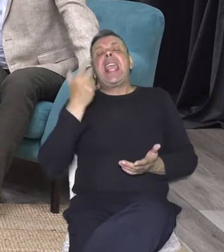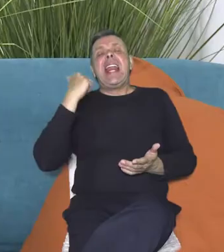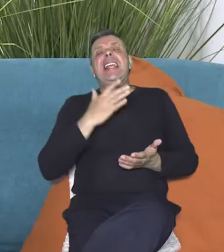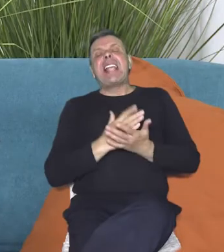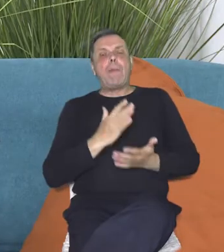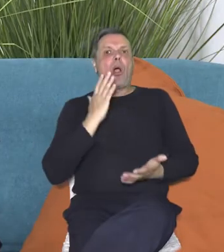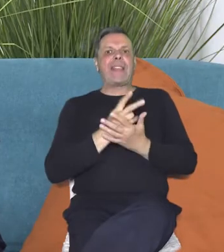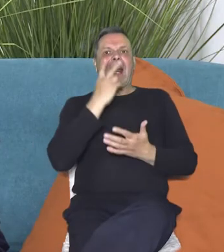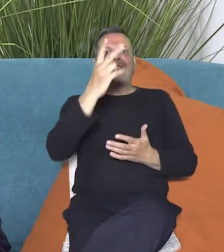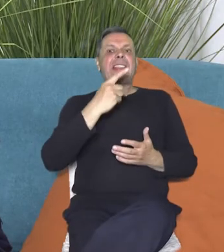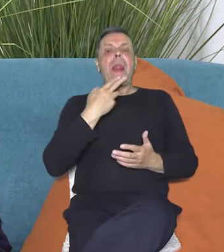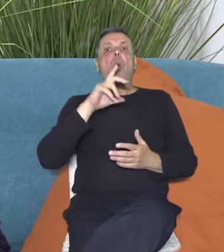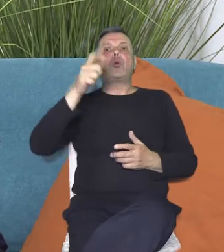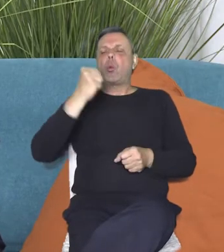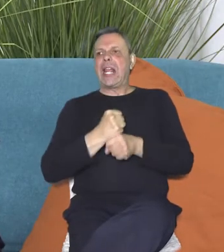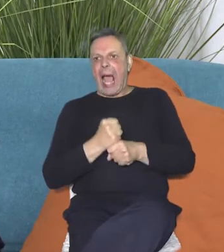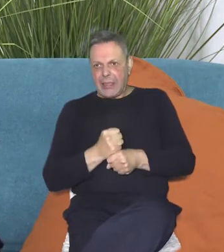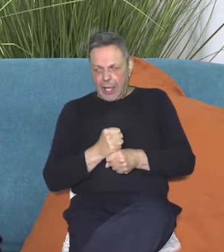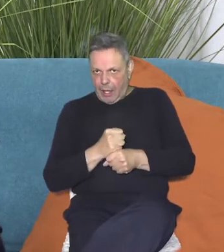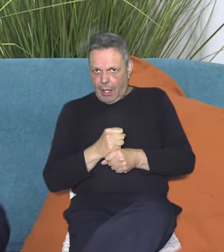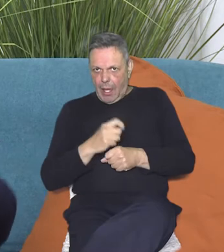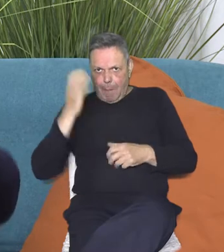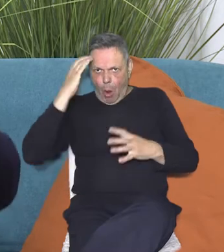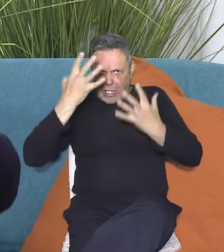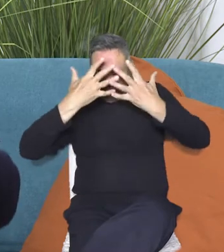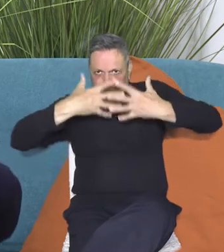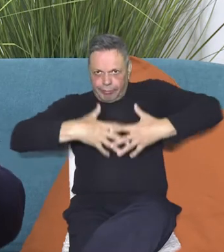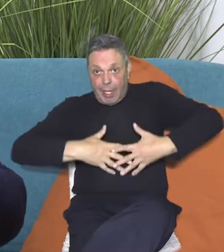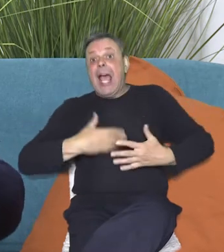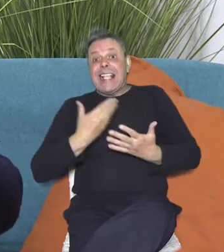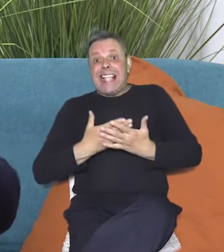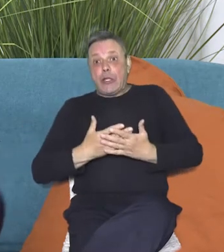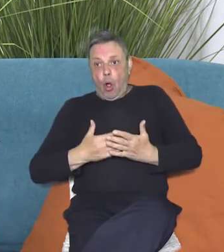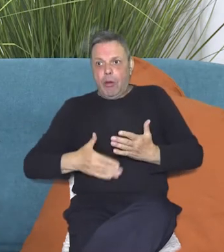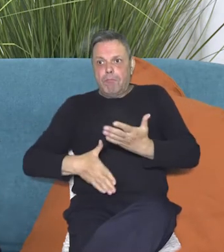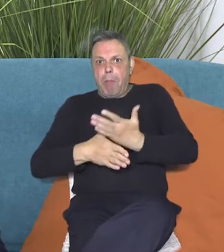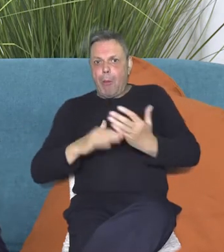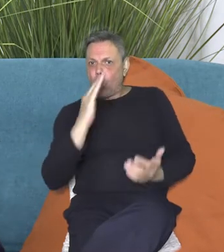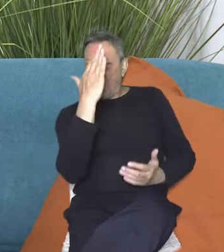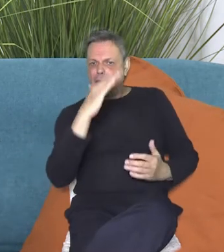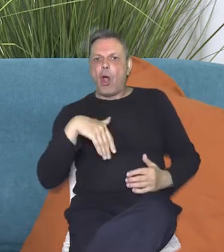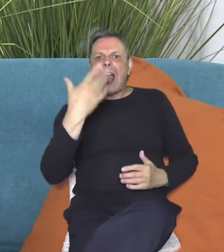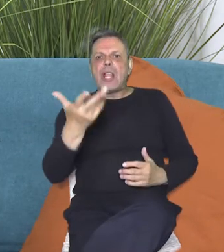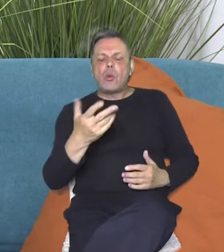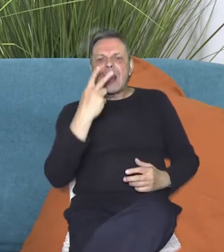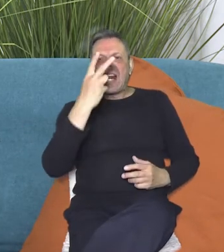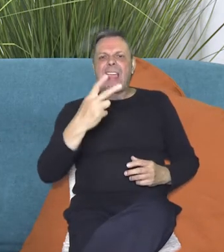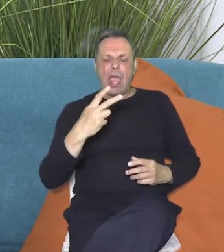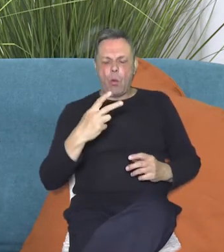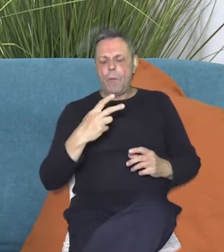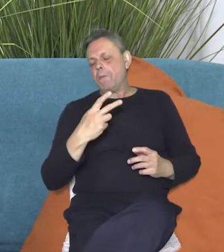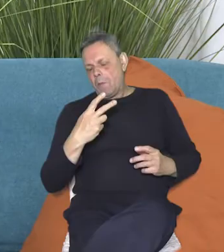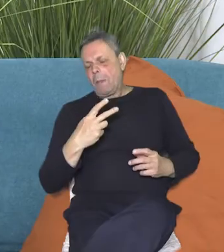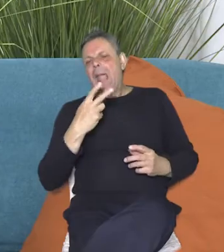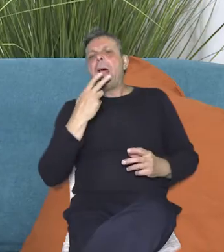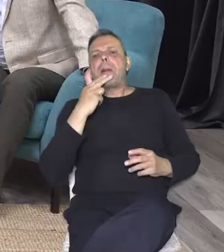kad gleda da neko drugi radi neku radnju. Zato mi kažemo da pomoću ogledala, ili recimo date ljudima da gledaju video vrpce